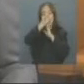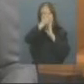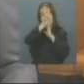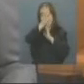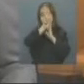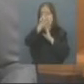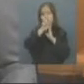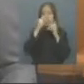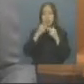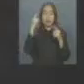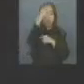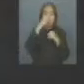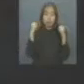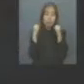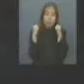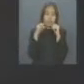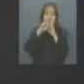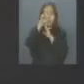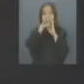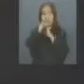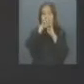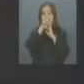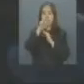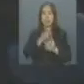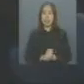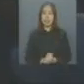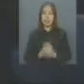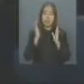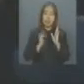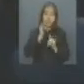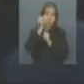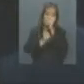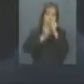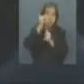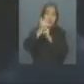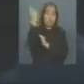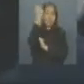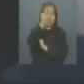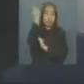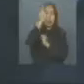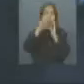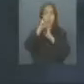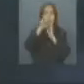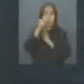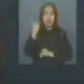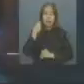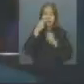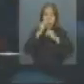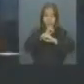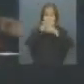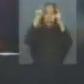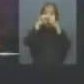างอากาศที่หนาวเย็นค่ะนักท่องเที่ยวหลายหมื่นคนต่างพากันตื่นเต้นที่ได้เห็นแสงพระอาทิตย์แรกของ